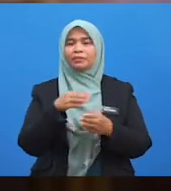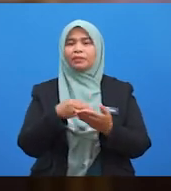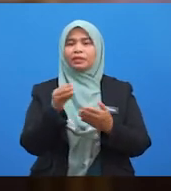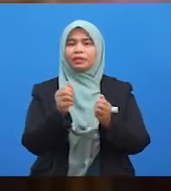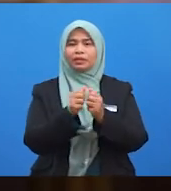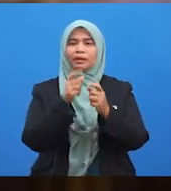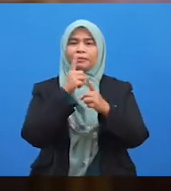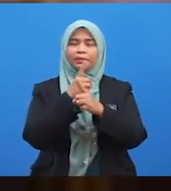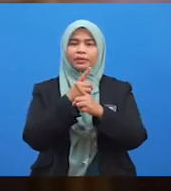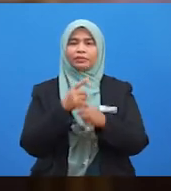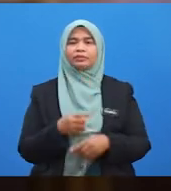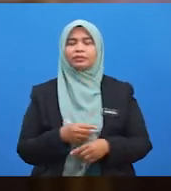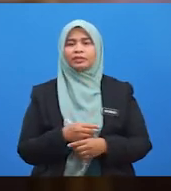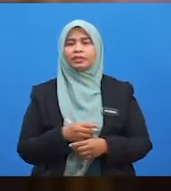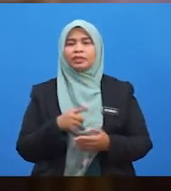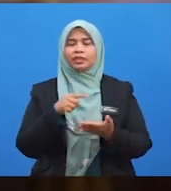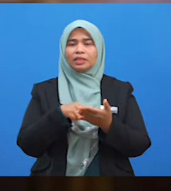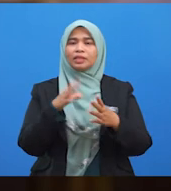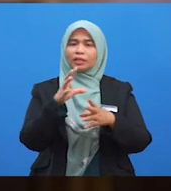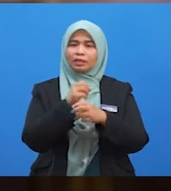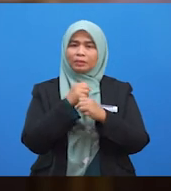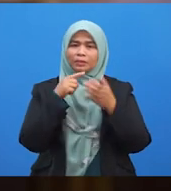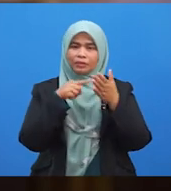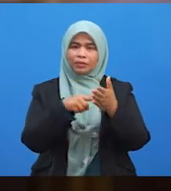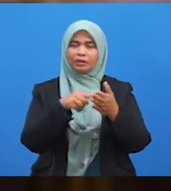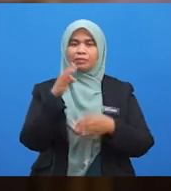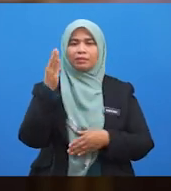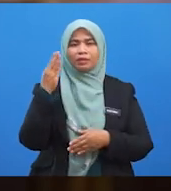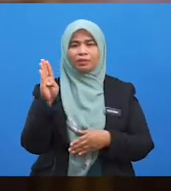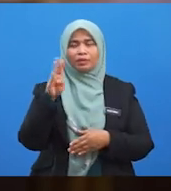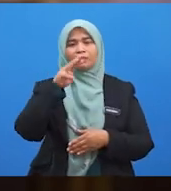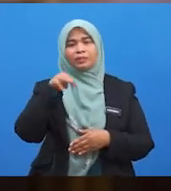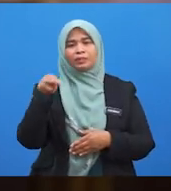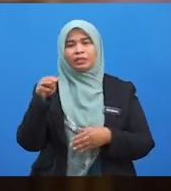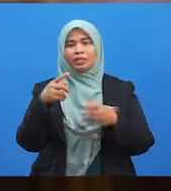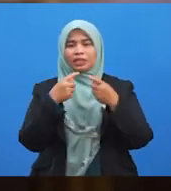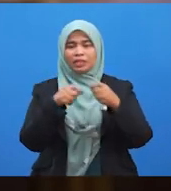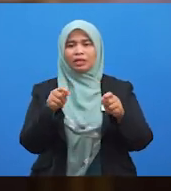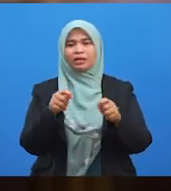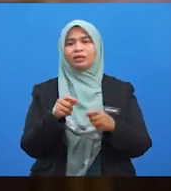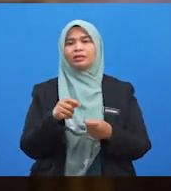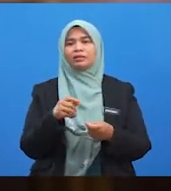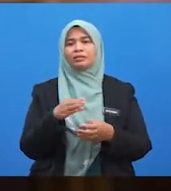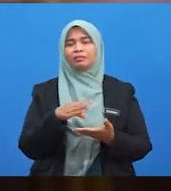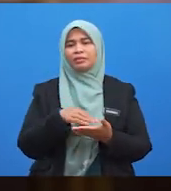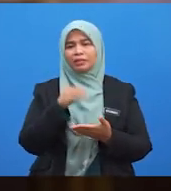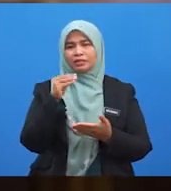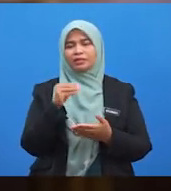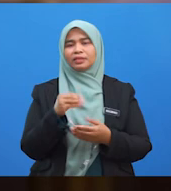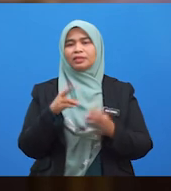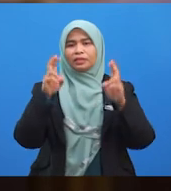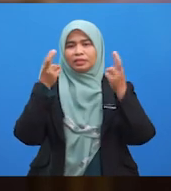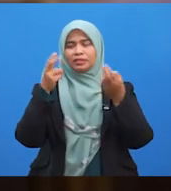betul. Hal ini dapat menunjukkan bahawa murid-murid telah menguasai